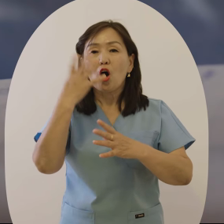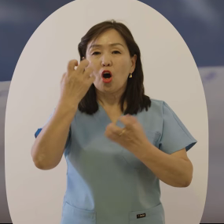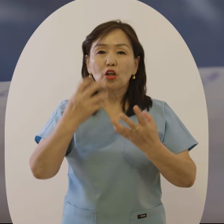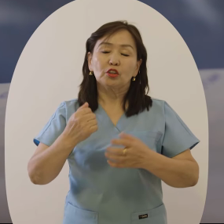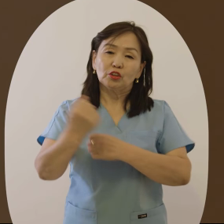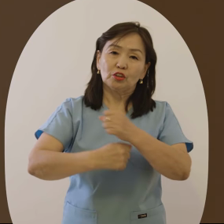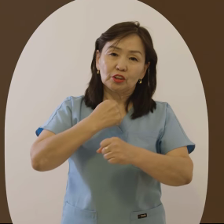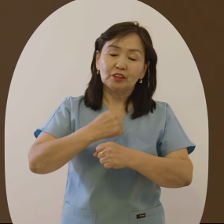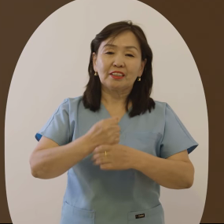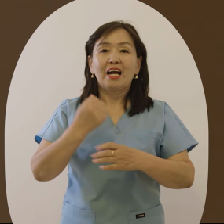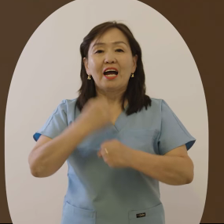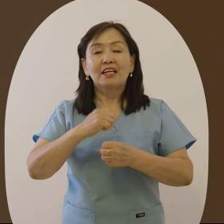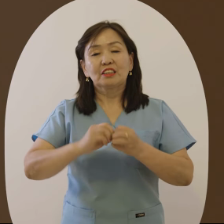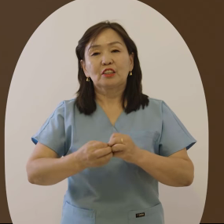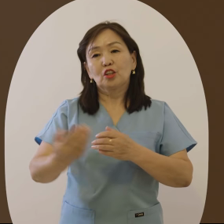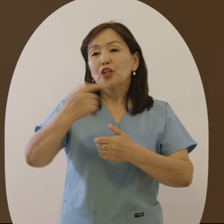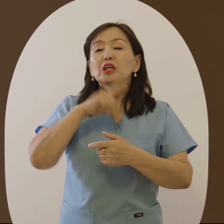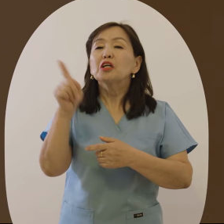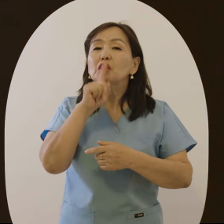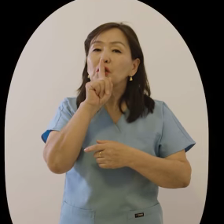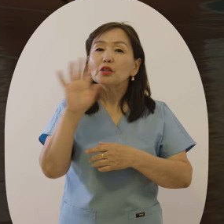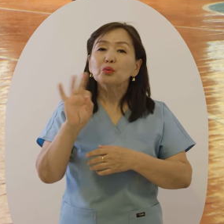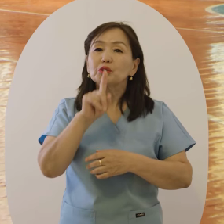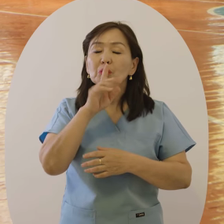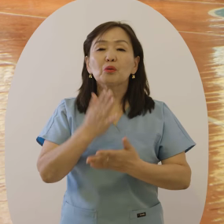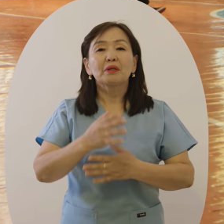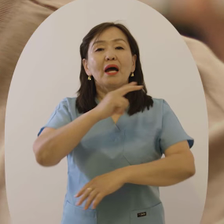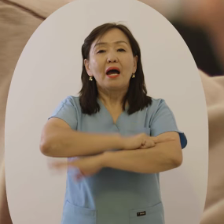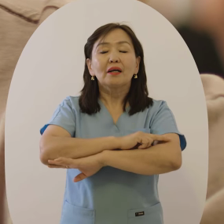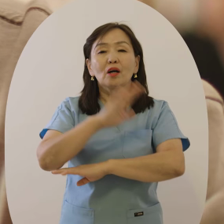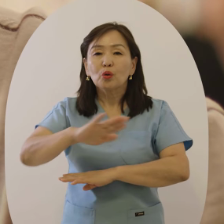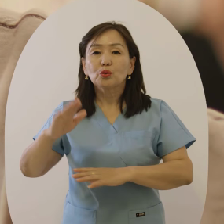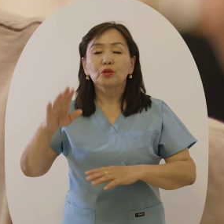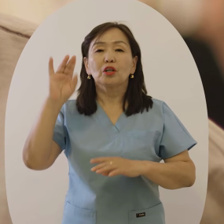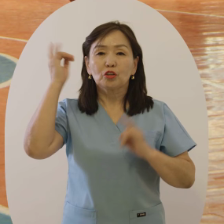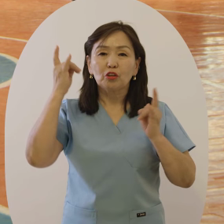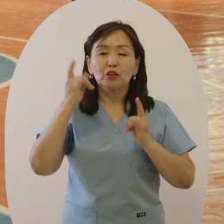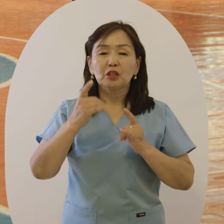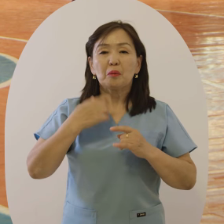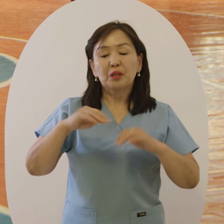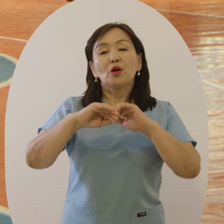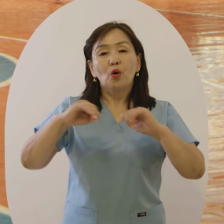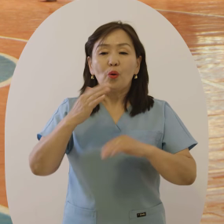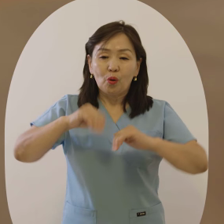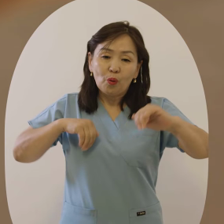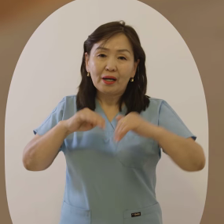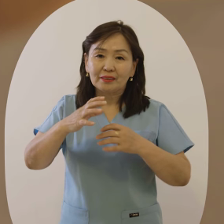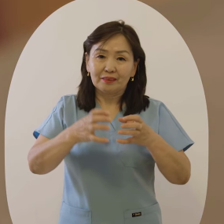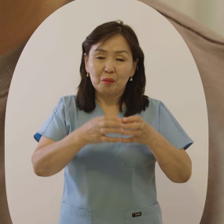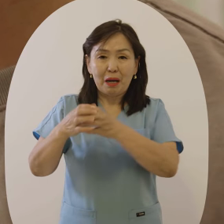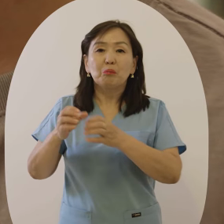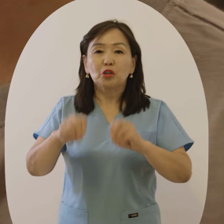үзэх, олон нийтийн арга хэмжээ болох үед ерөөсөө ч хилдэггүй. Ангийнхан тагаа тоглох гэхээр бид хуваагчсан чамд баг байхгүй,